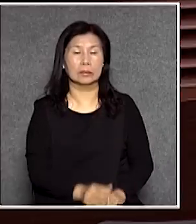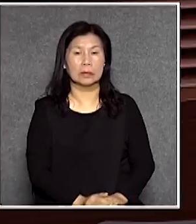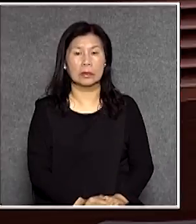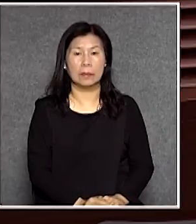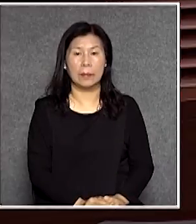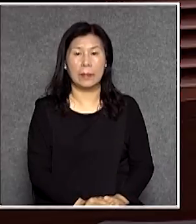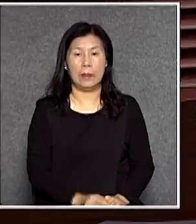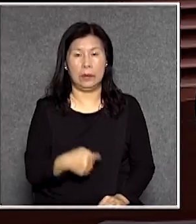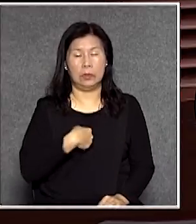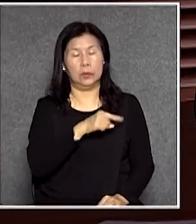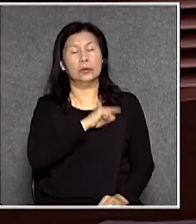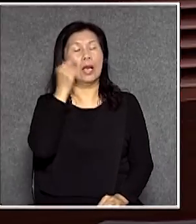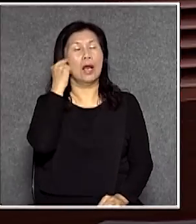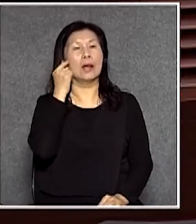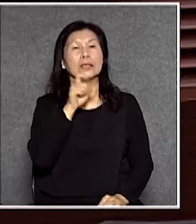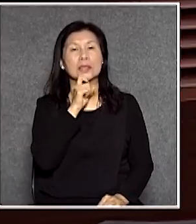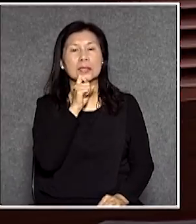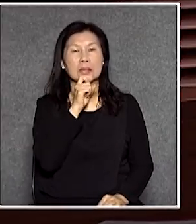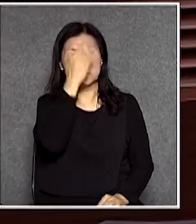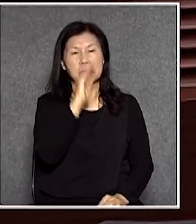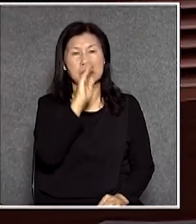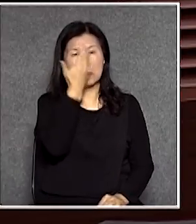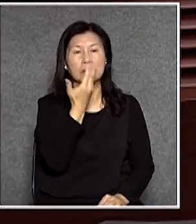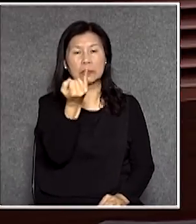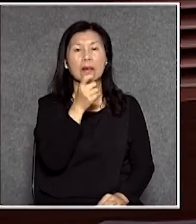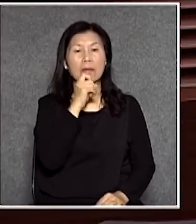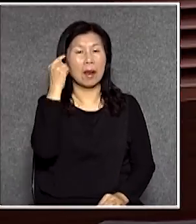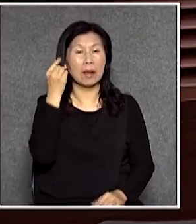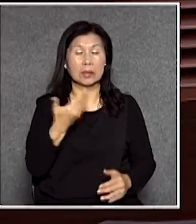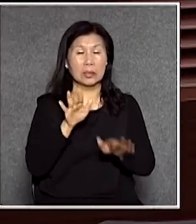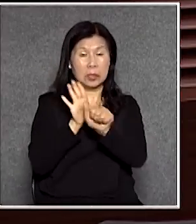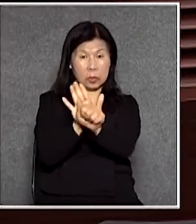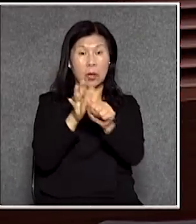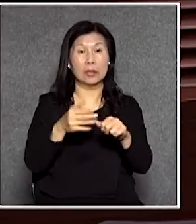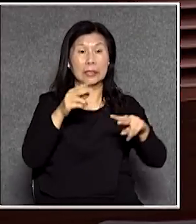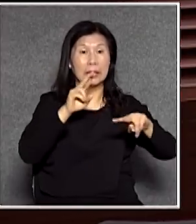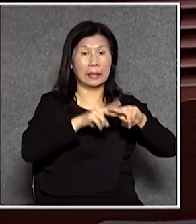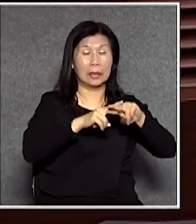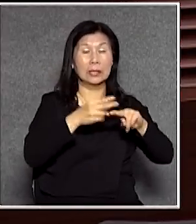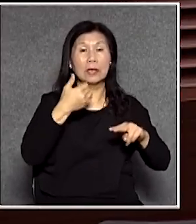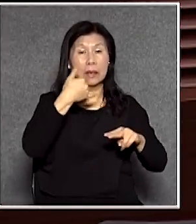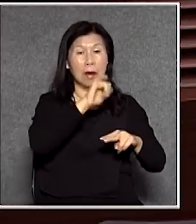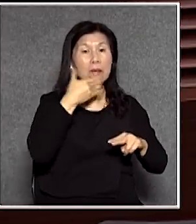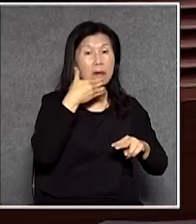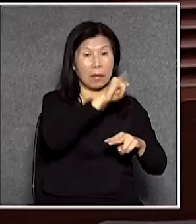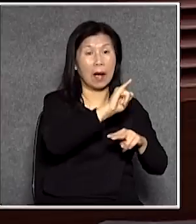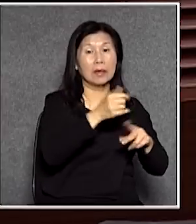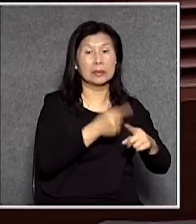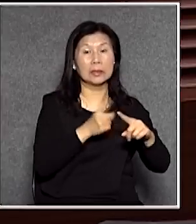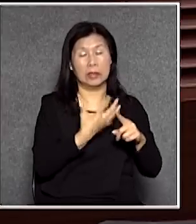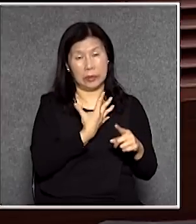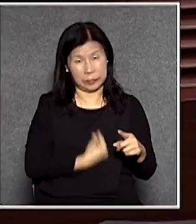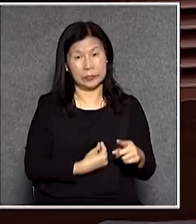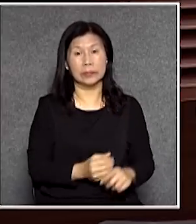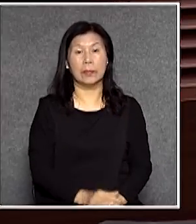呢我認為都是一些井底之蛙的想法。如果去阻止青年人回內地接觸內地，我只會很感慨地說一